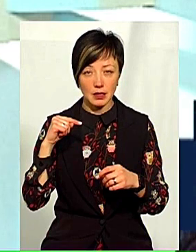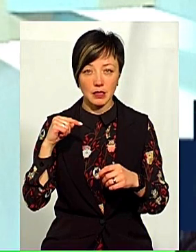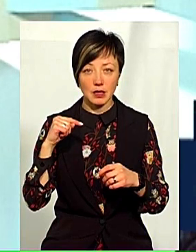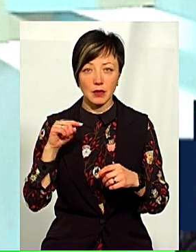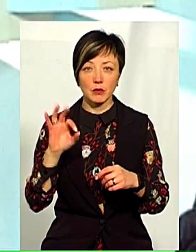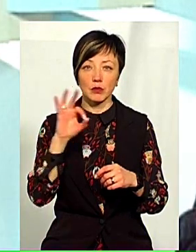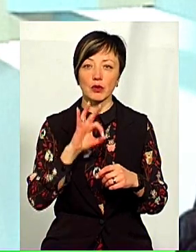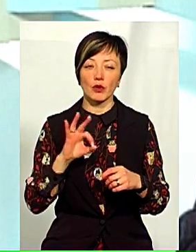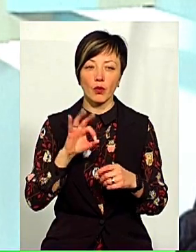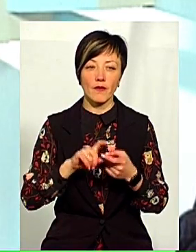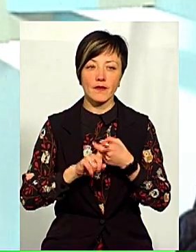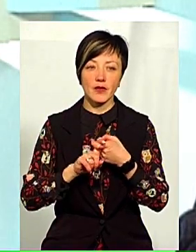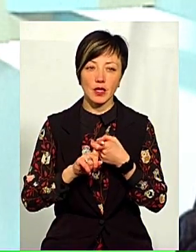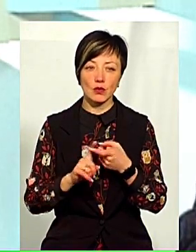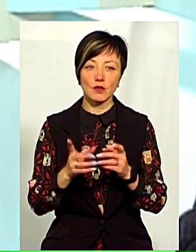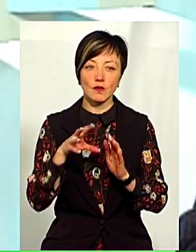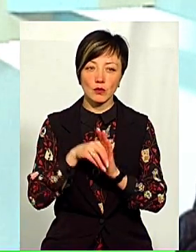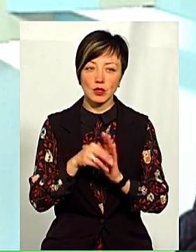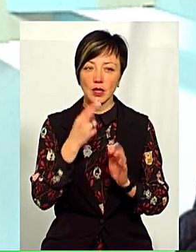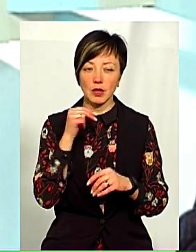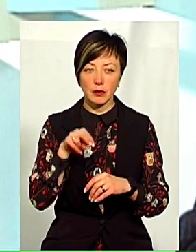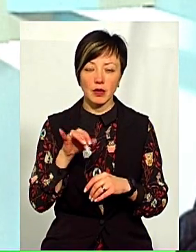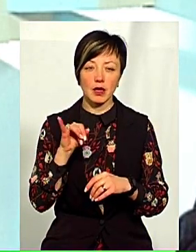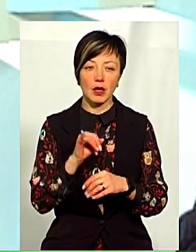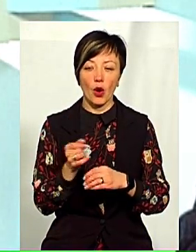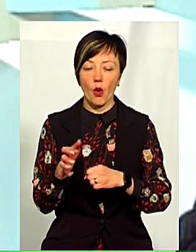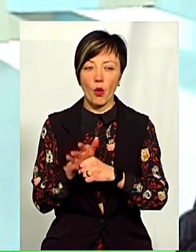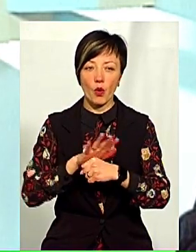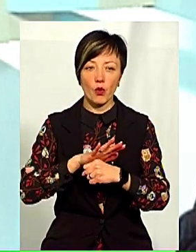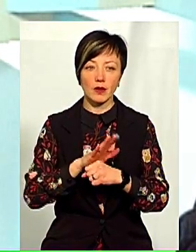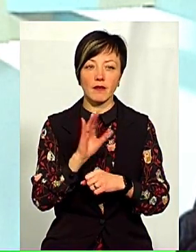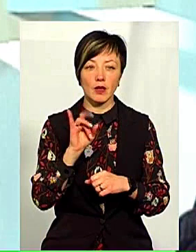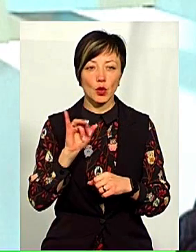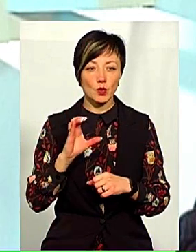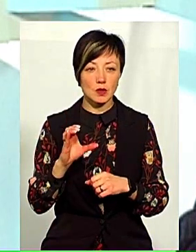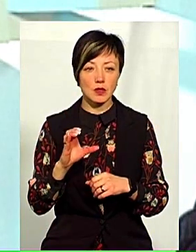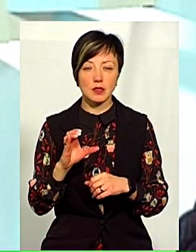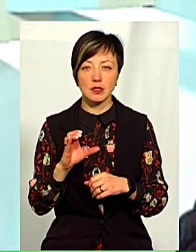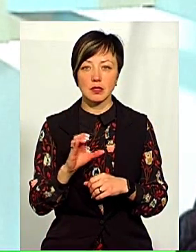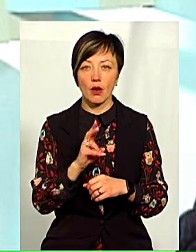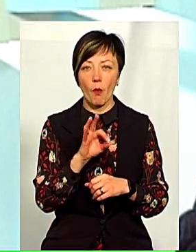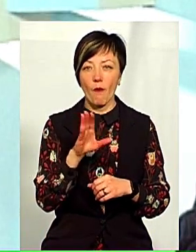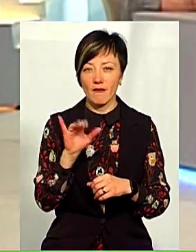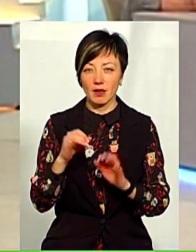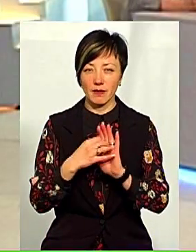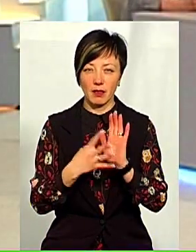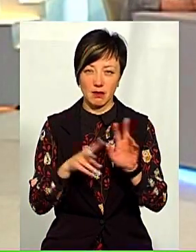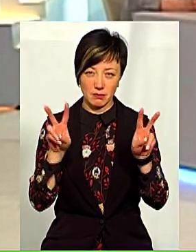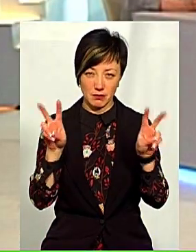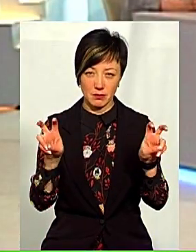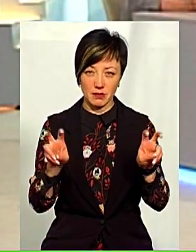елементарні, про вірус, в тому числі грипа і коронавіруса, теперішньої назви, як я вже казав, COVID-19, і